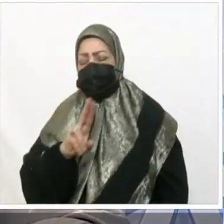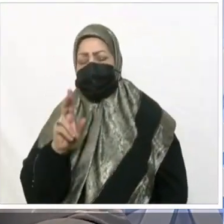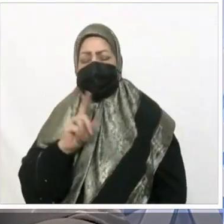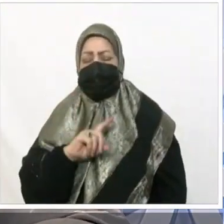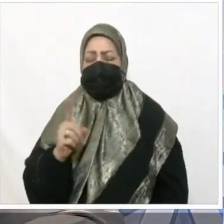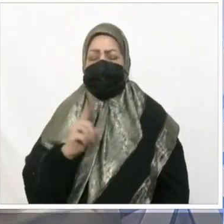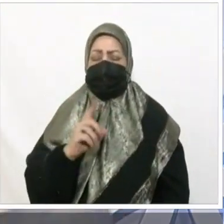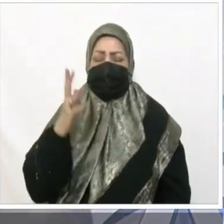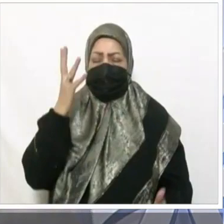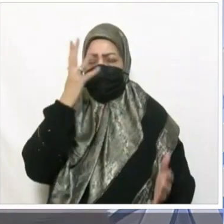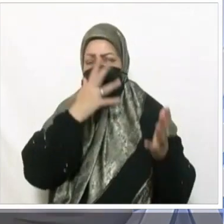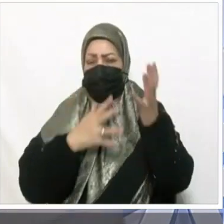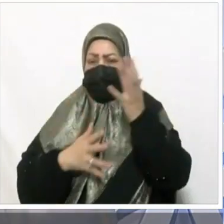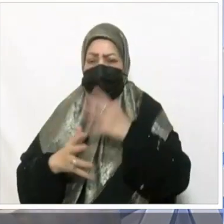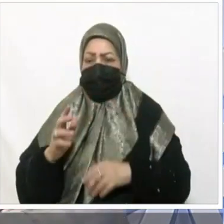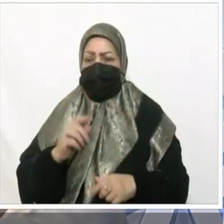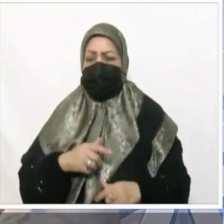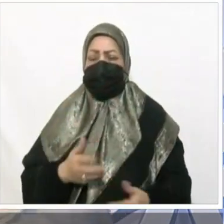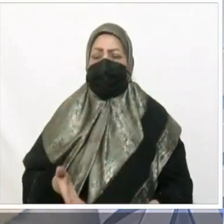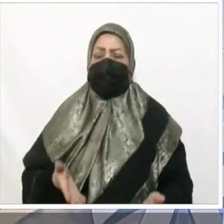021-366-1102،